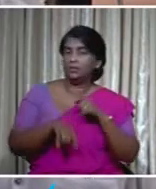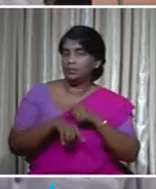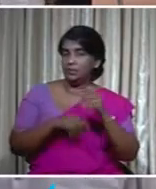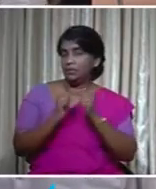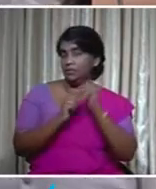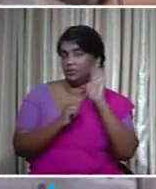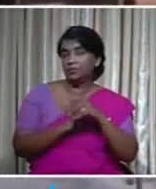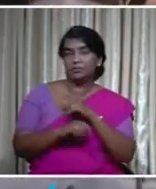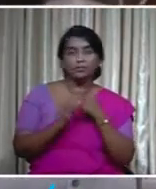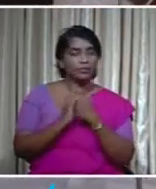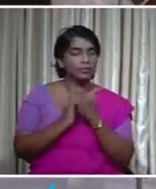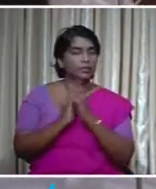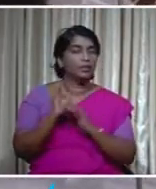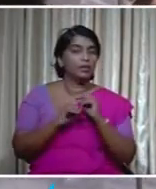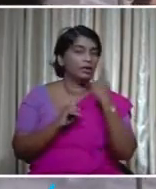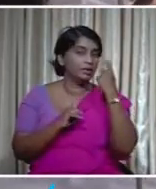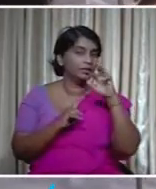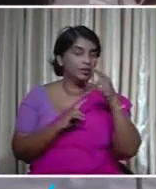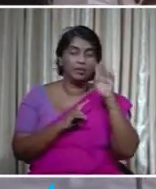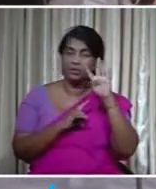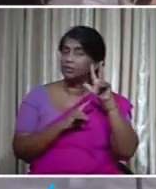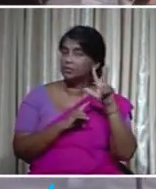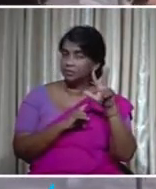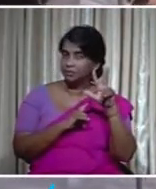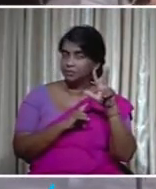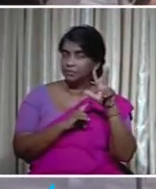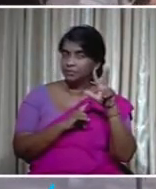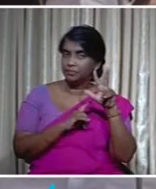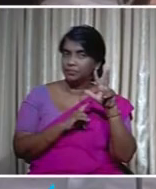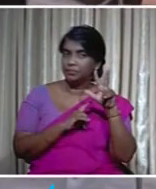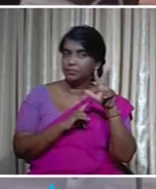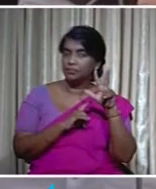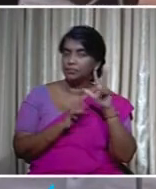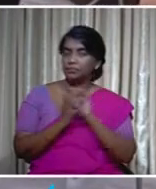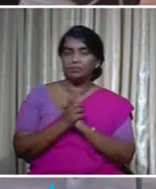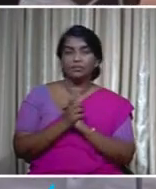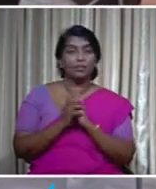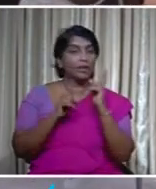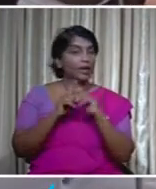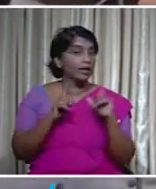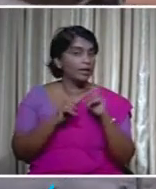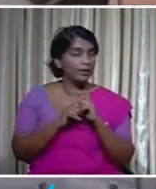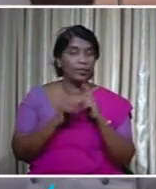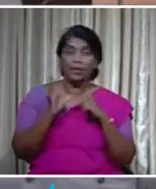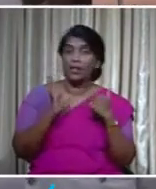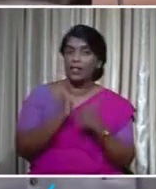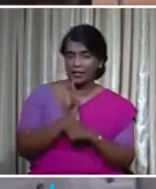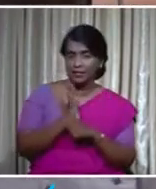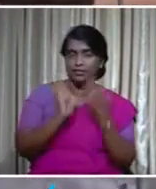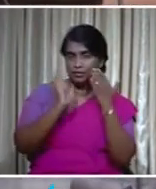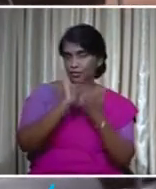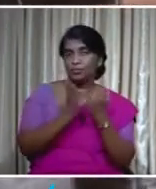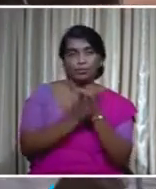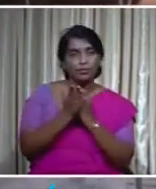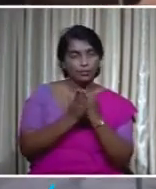அவர்களை 1948 இந்த இலங்கையில் கல்வி சட்டம் முதன் முதல் கொண்டு வரப்பட்டது. சகல அம்சங்களையும் உள்ளடக்கியதாக அது